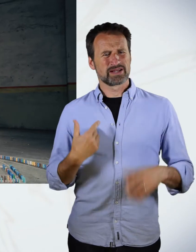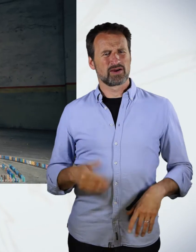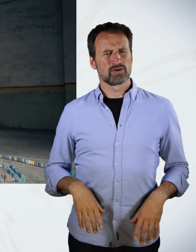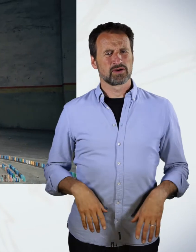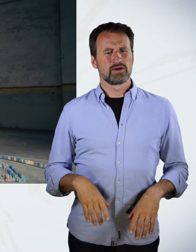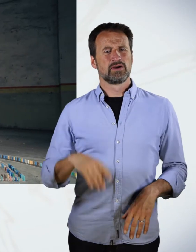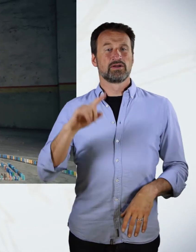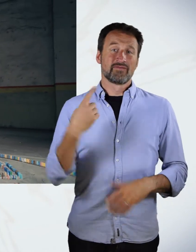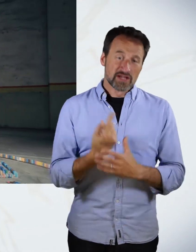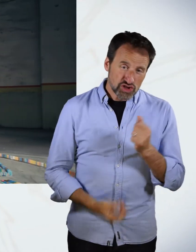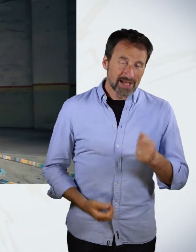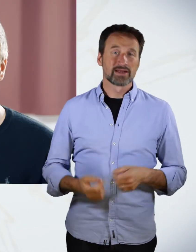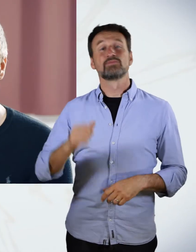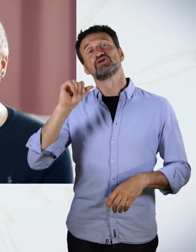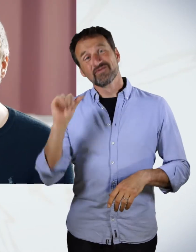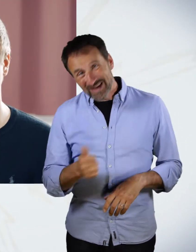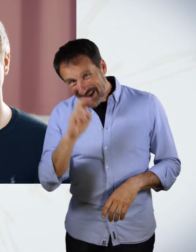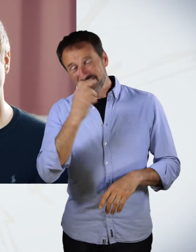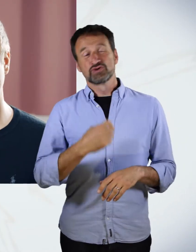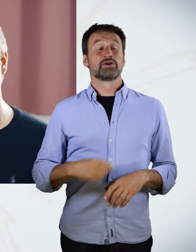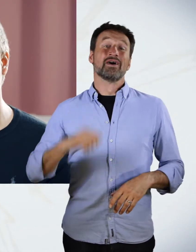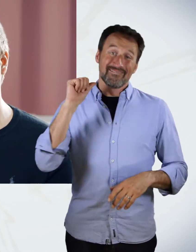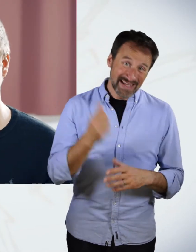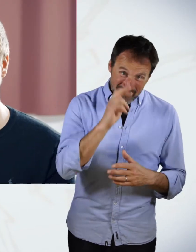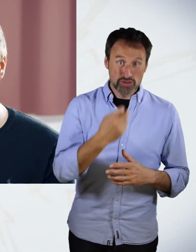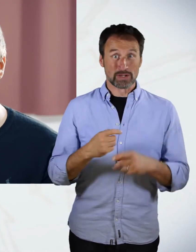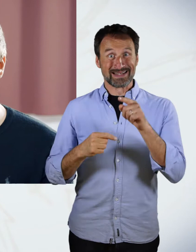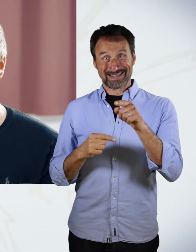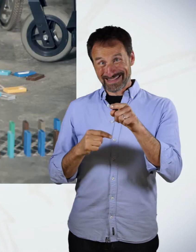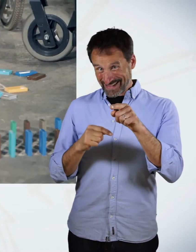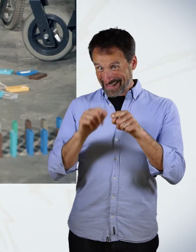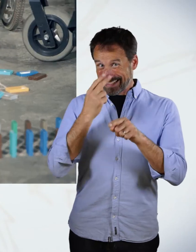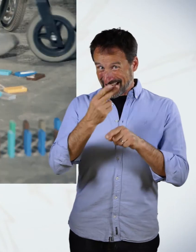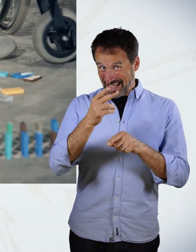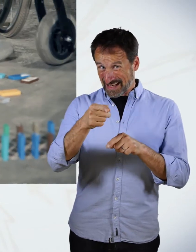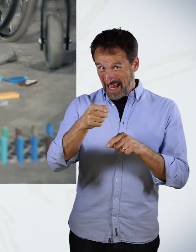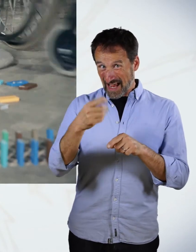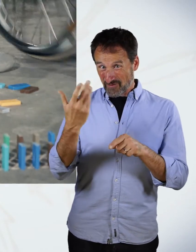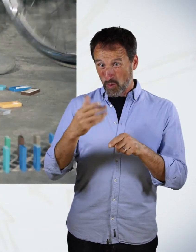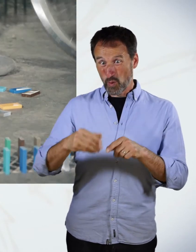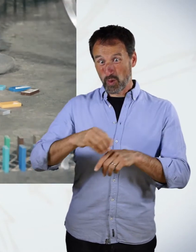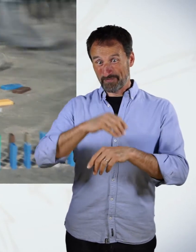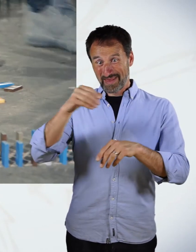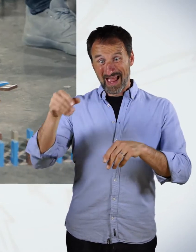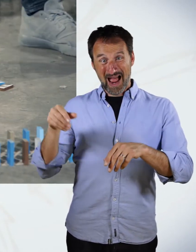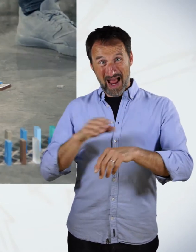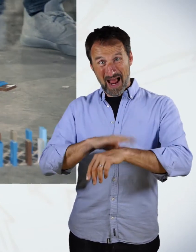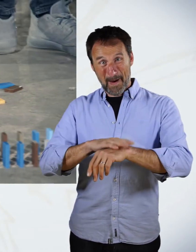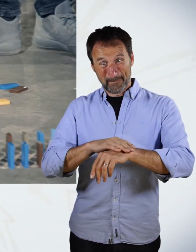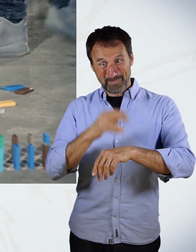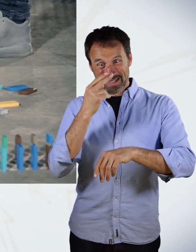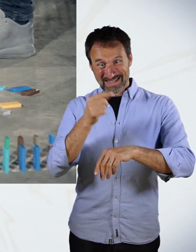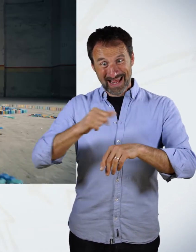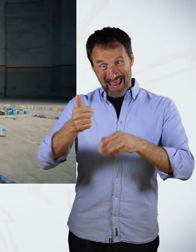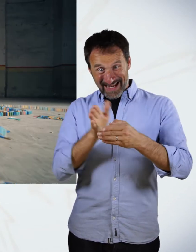wirst wieder scheitern und dann musst du es wieder versuchen. Und manchmal, das hat man an der einen Ecke mit dem Arm gesehen, kann so ein Scheitern dir auch weiterhelfen. Denn da sind nicht alle